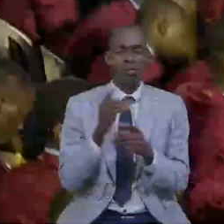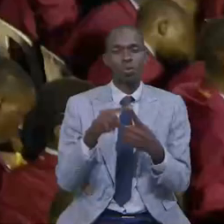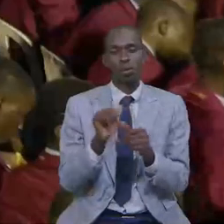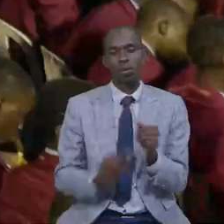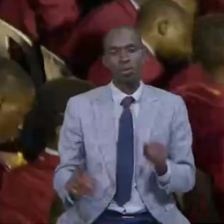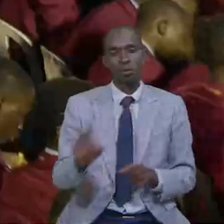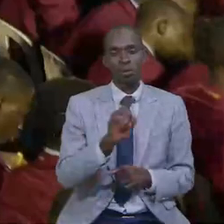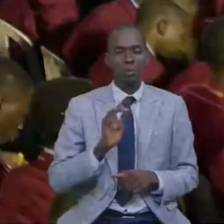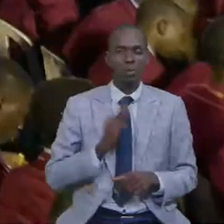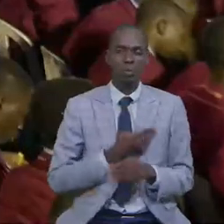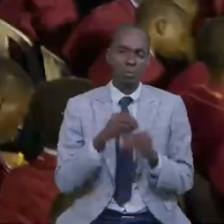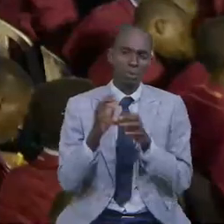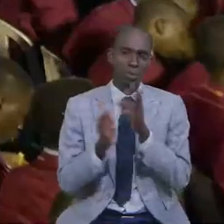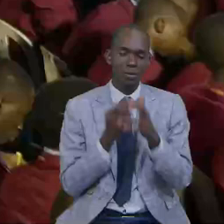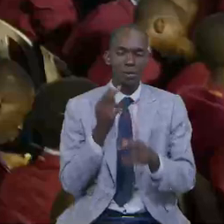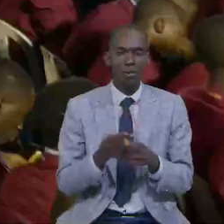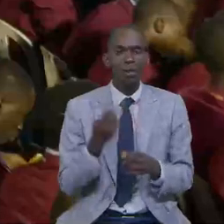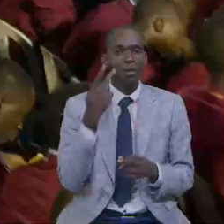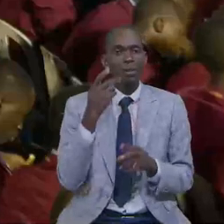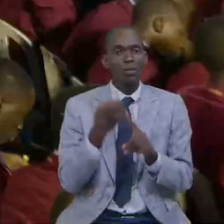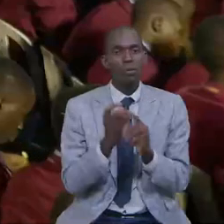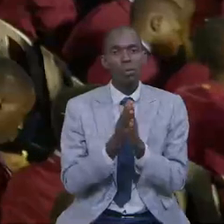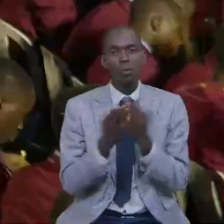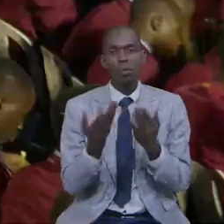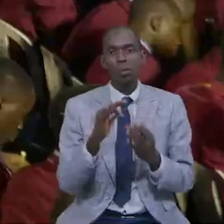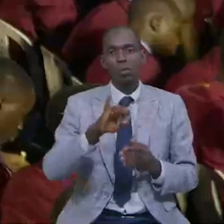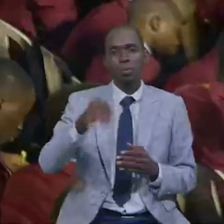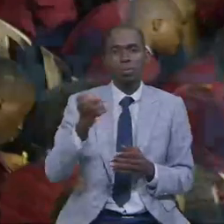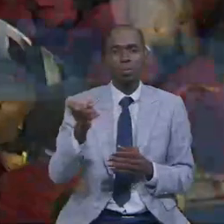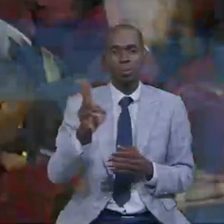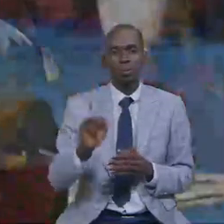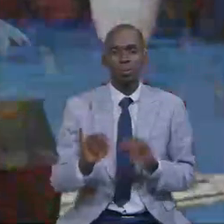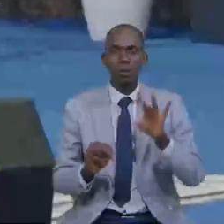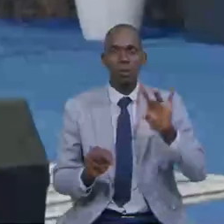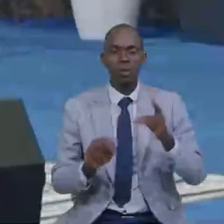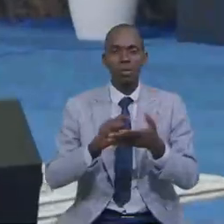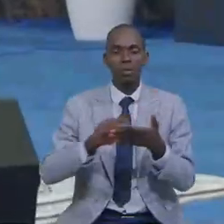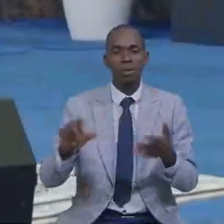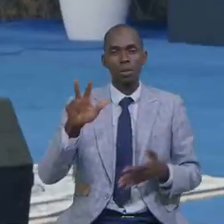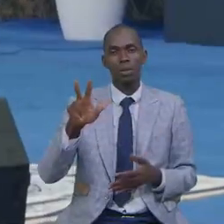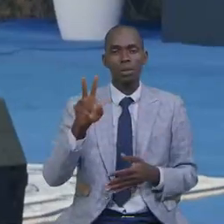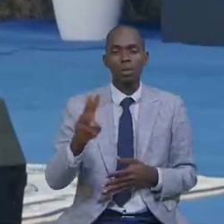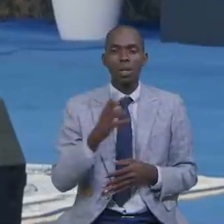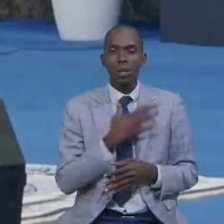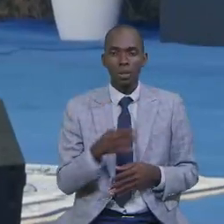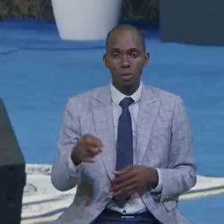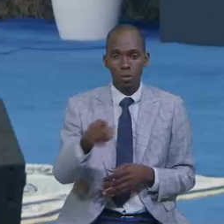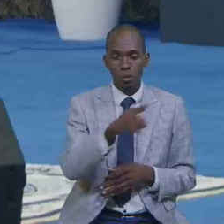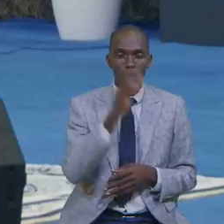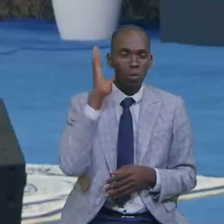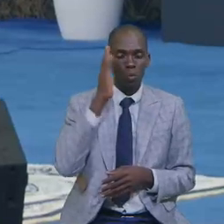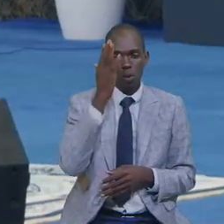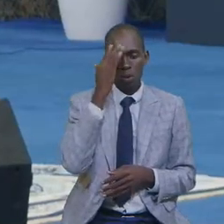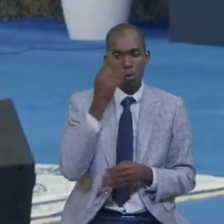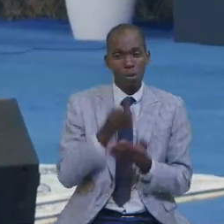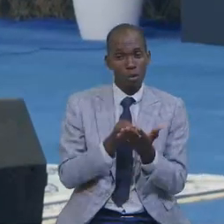envers chacun de nous voyons Jean au chapitre 8 32 vous connaîtrez